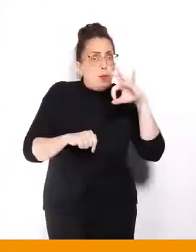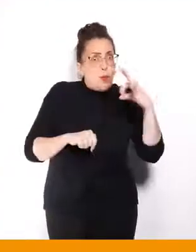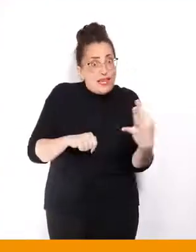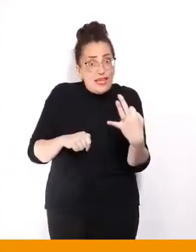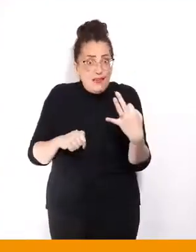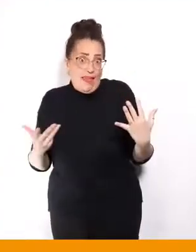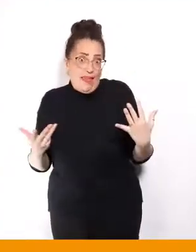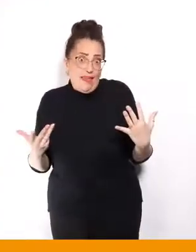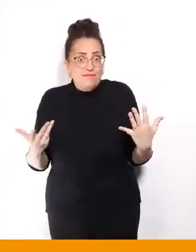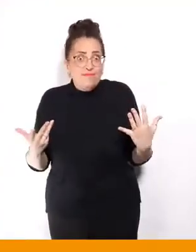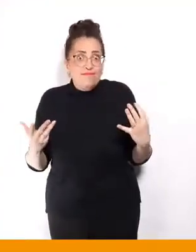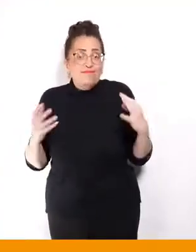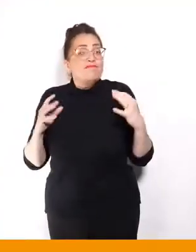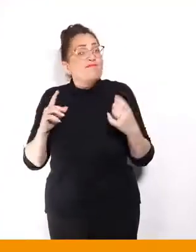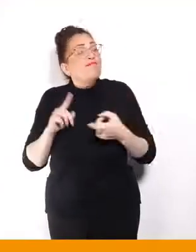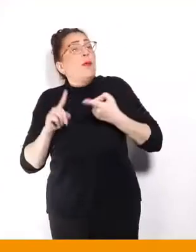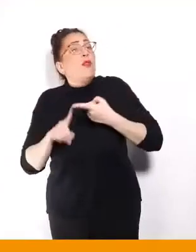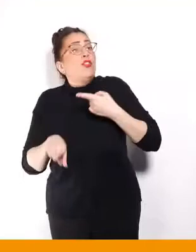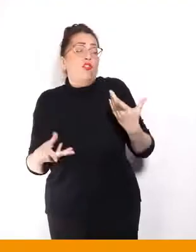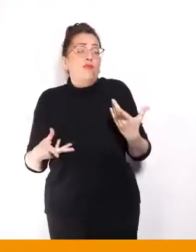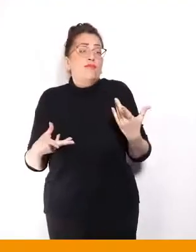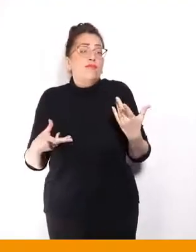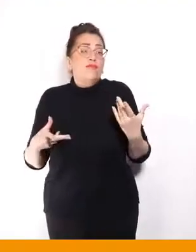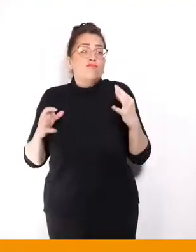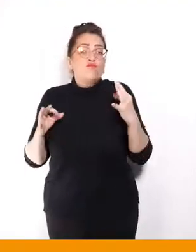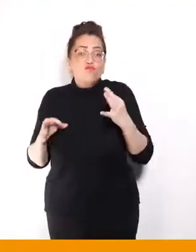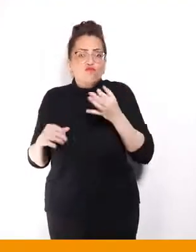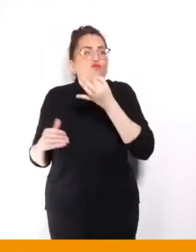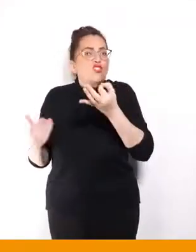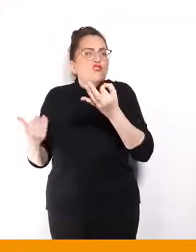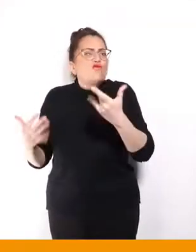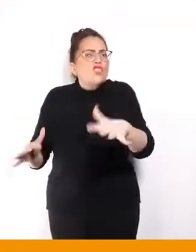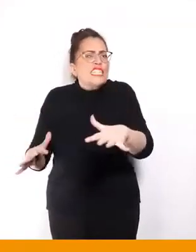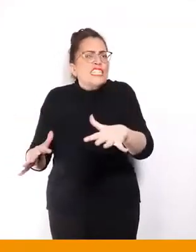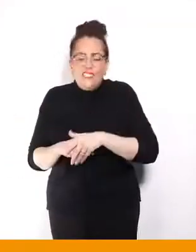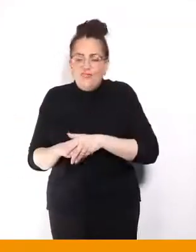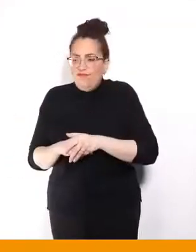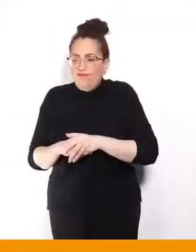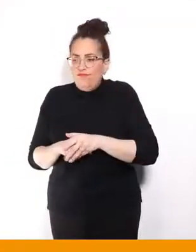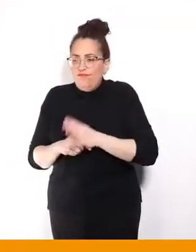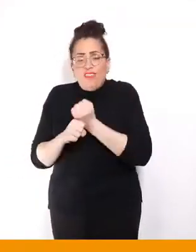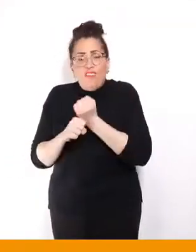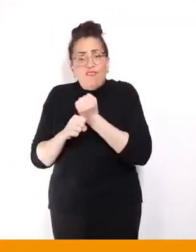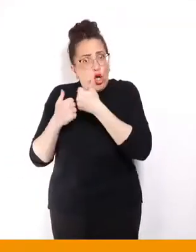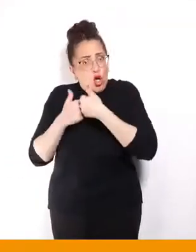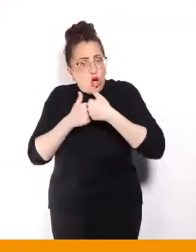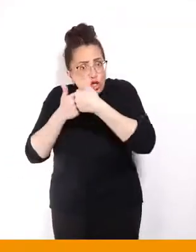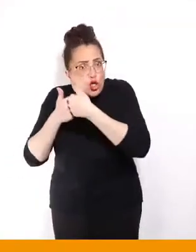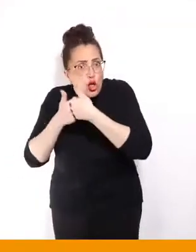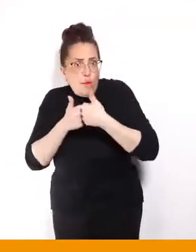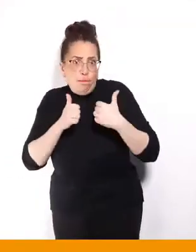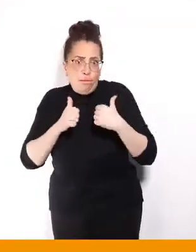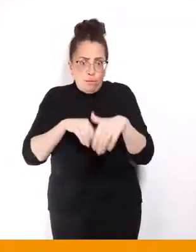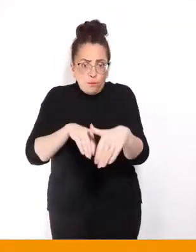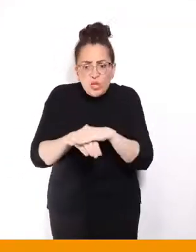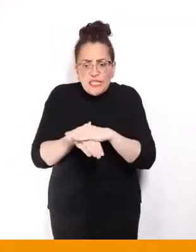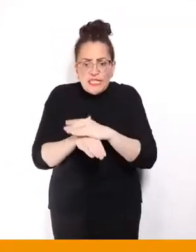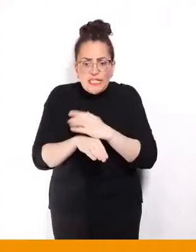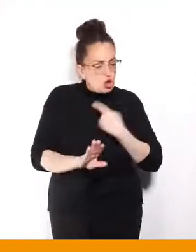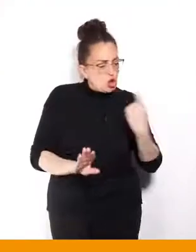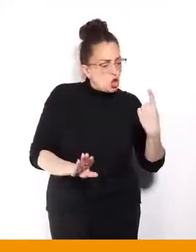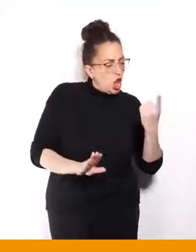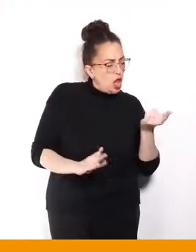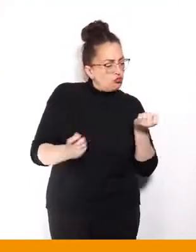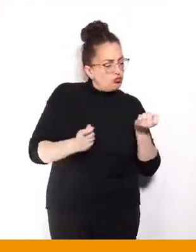Écoutez, nous, on va travailler, je vous l'ai dit, avec vous, sur l'élaboration de cette politique d'autonomie au sens